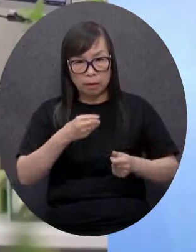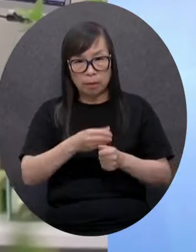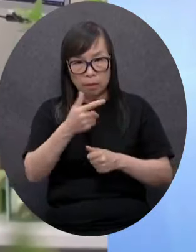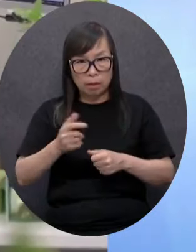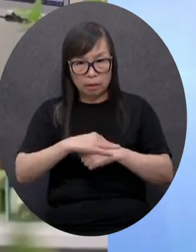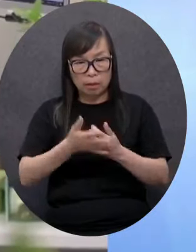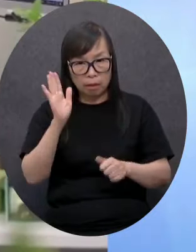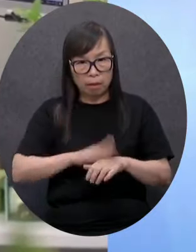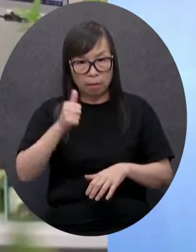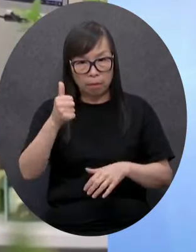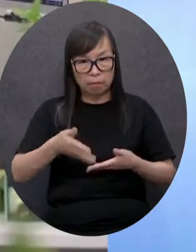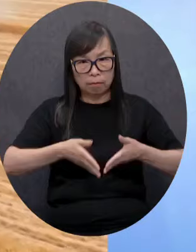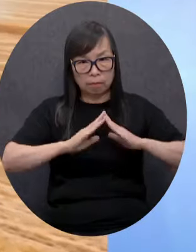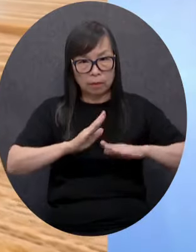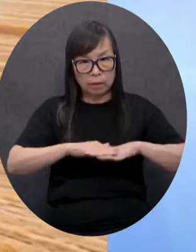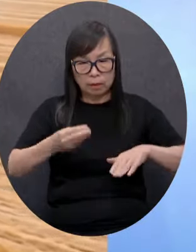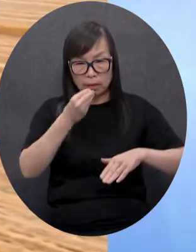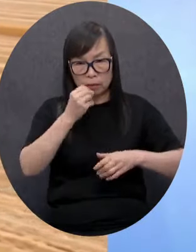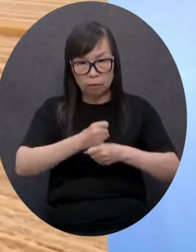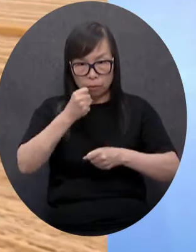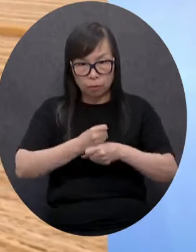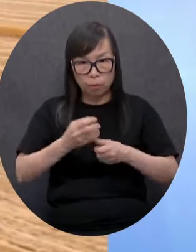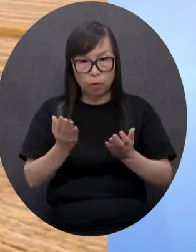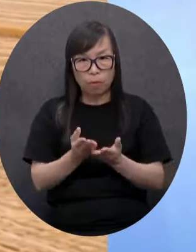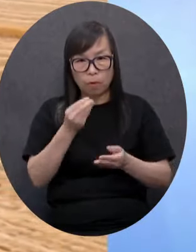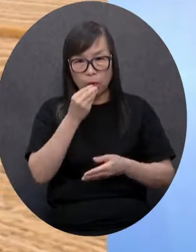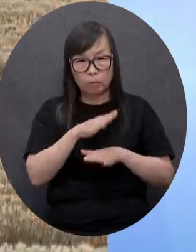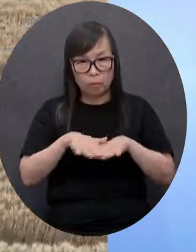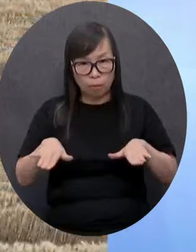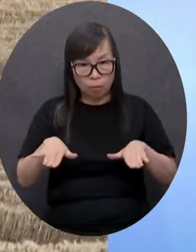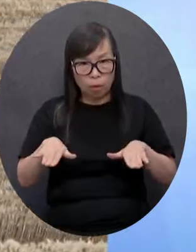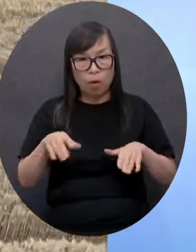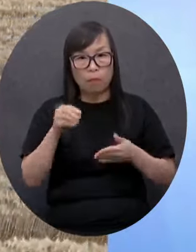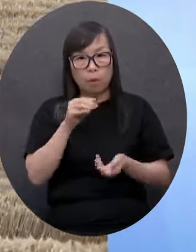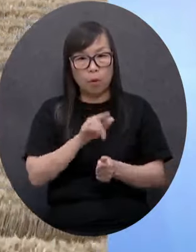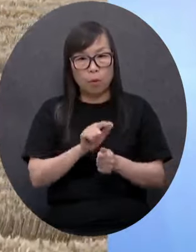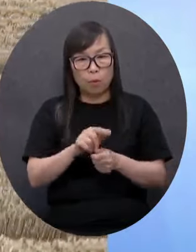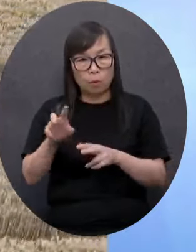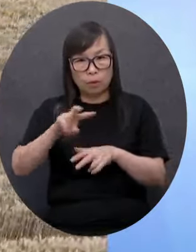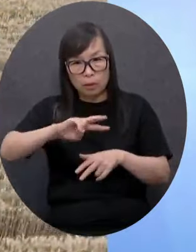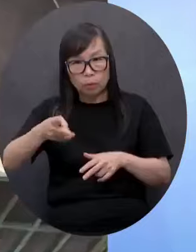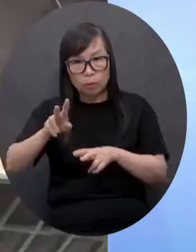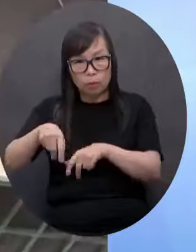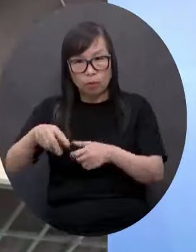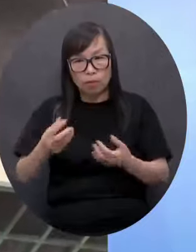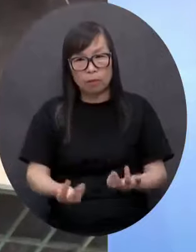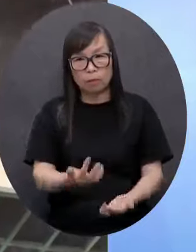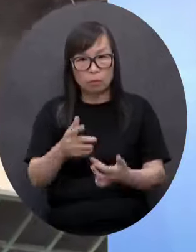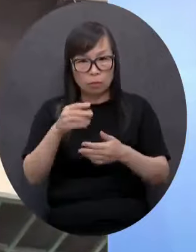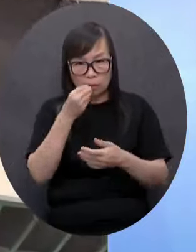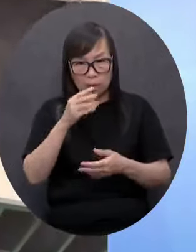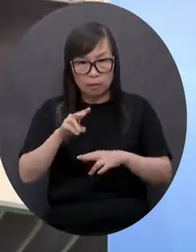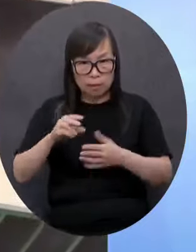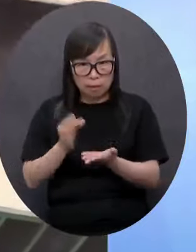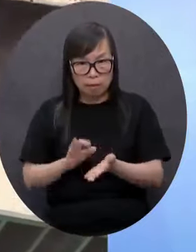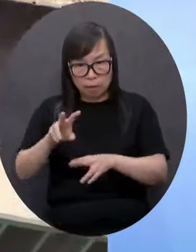世界一流企业，稳定粮食生产，确保粮食安全，必须保护和调动农民种粮，和地方找